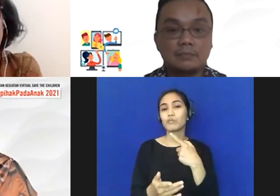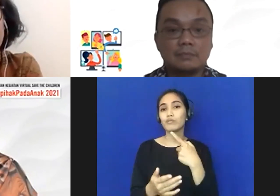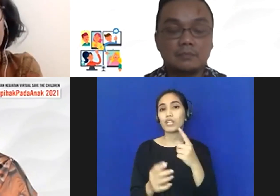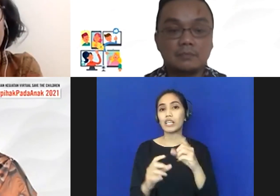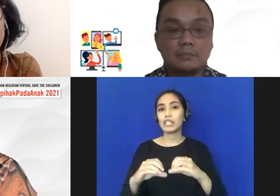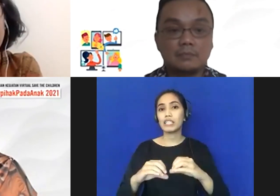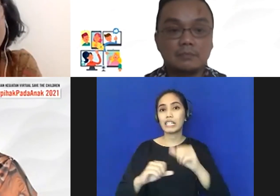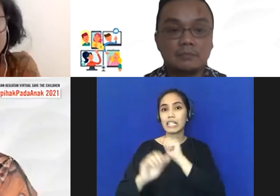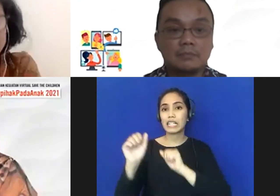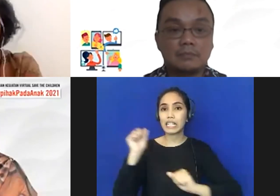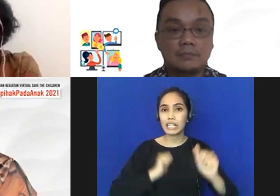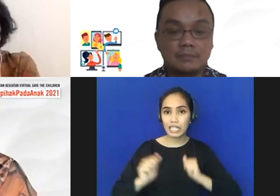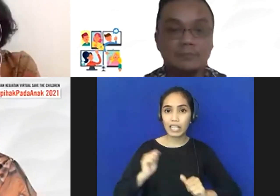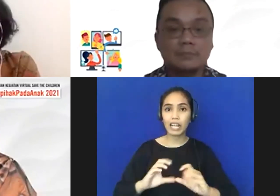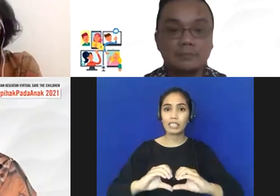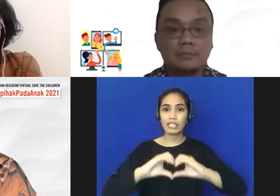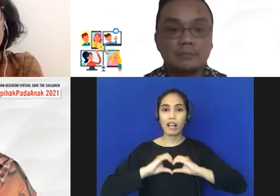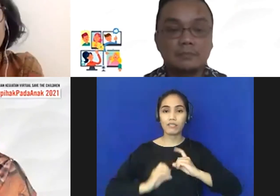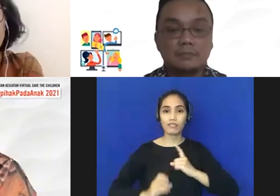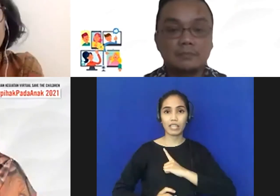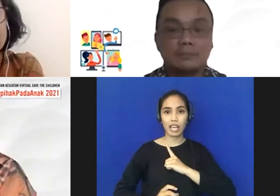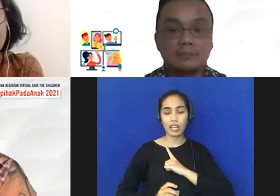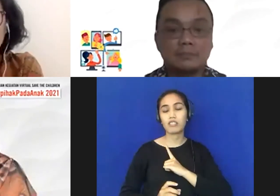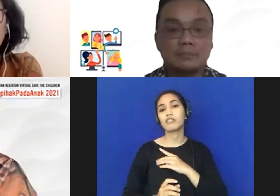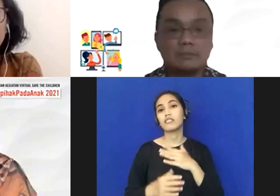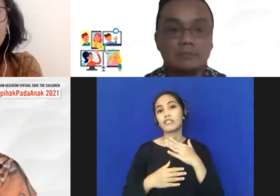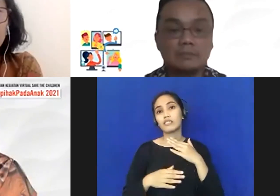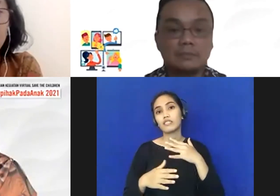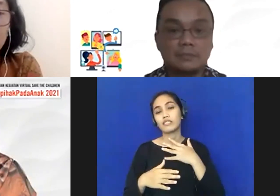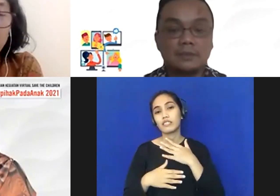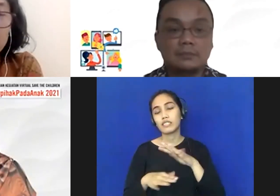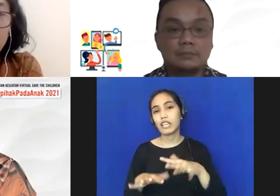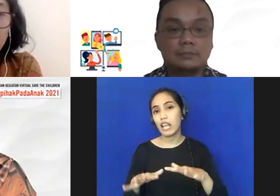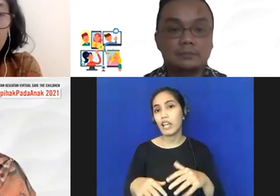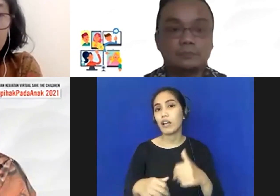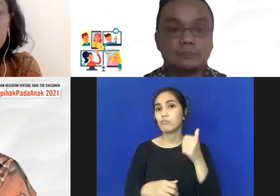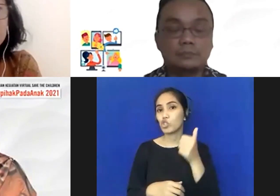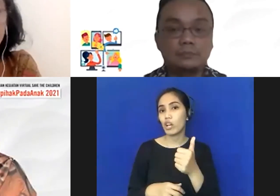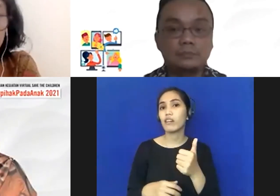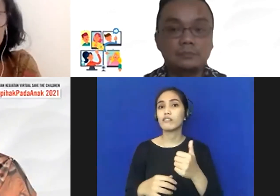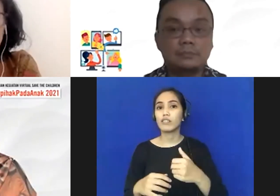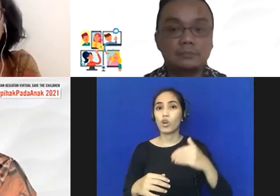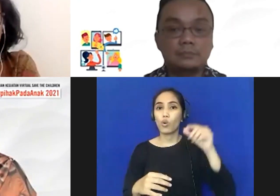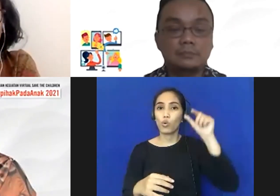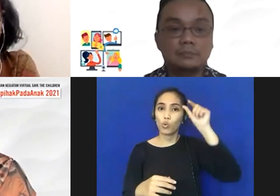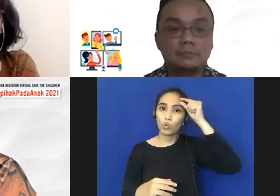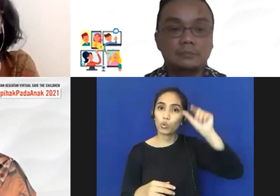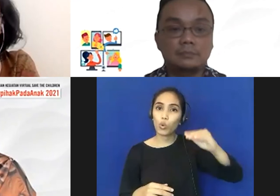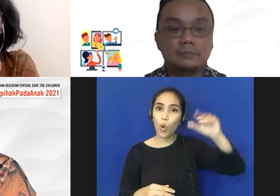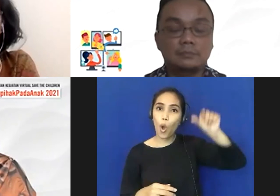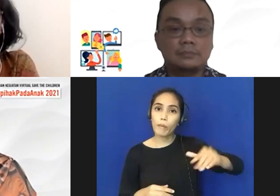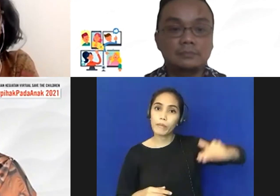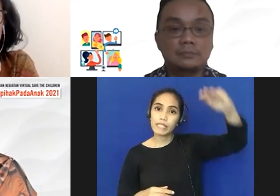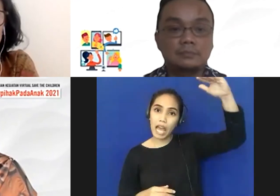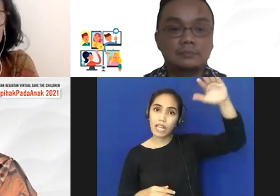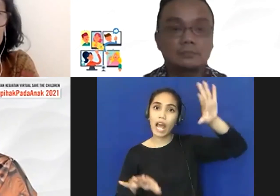berupa teknik relaksasi gitu ya. Dan itu bisa dilakukan baik orang dewasa maupun anak bersama-sama juga